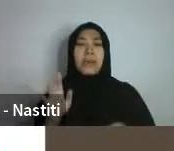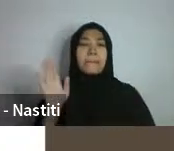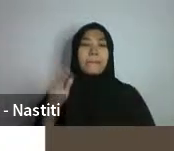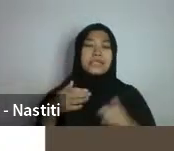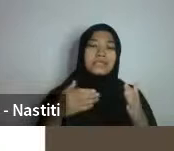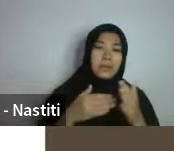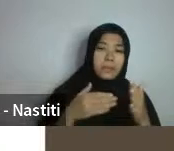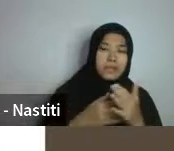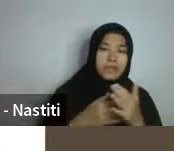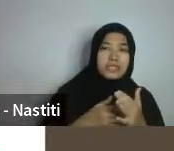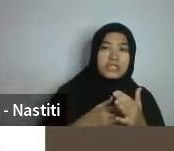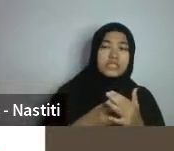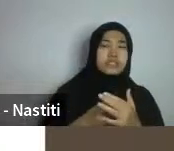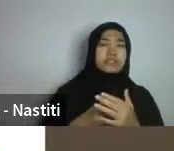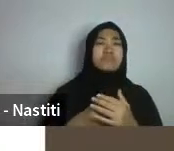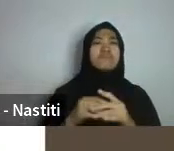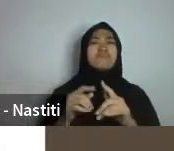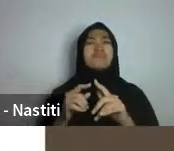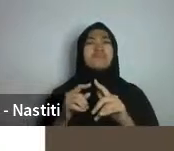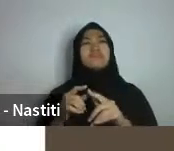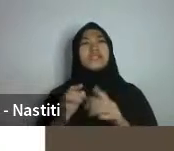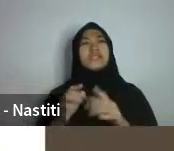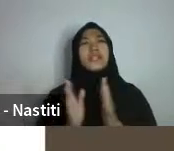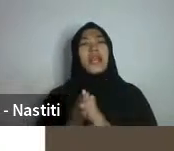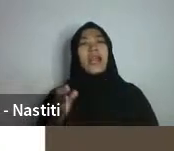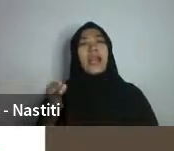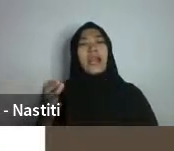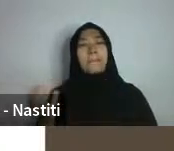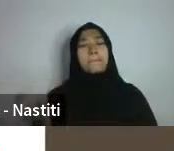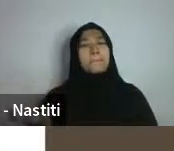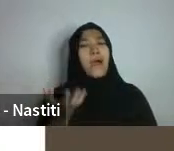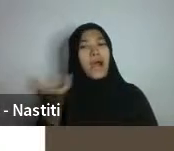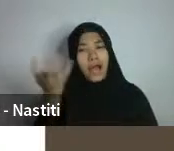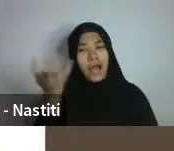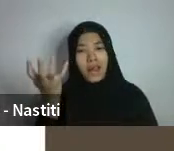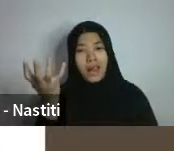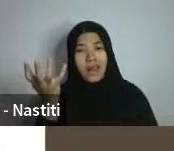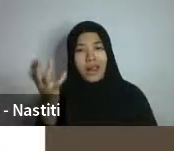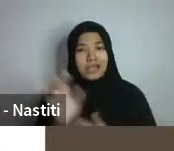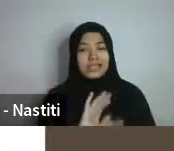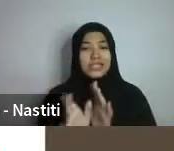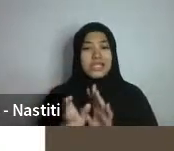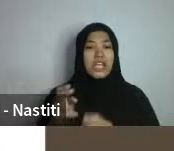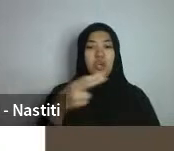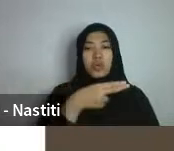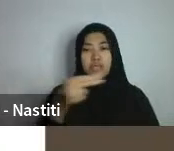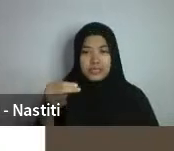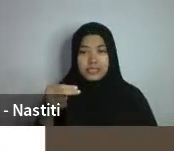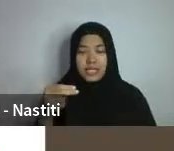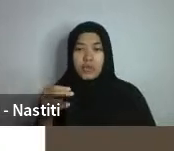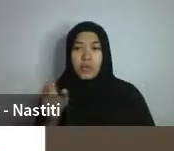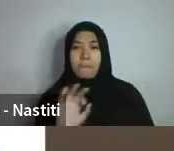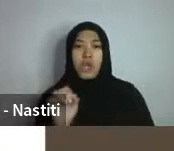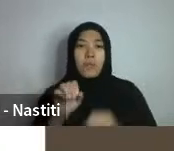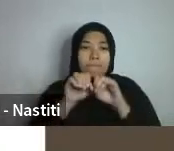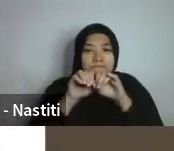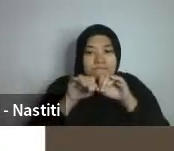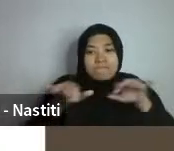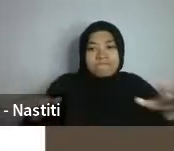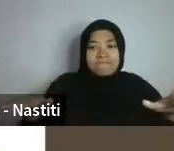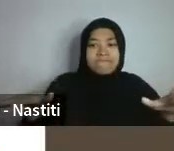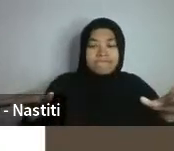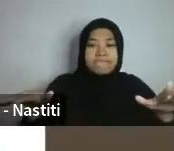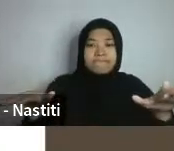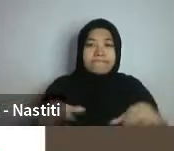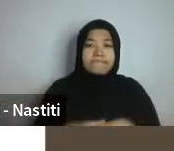sangat mahal, sehingga pemerintah tidak menyediakannya secara merata di seluruh Indonesia. Tenaga kesehatan ya,